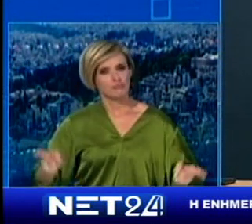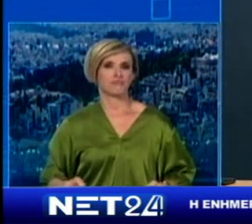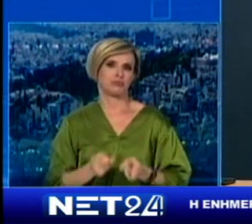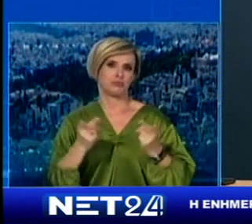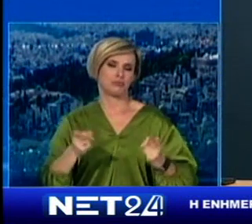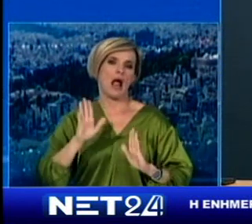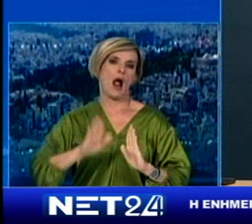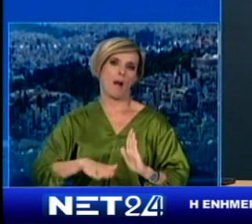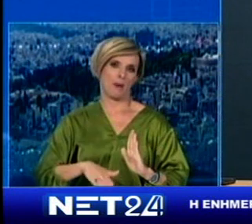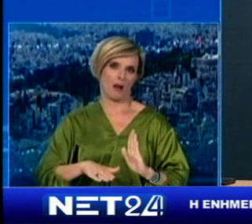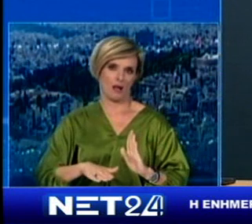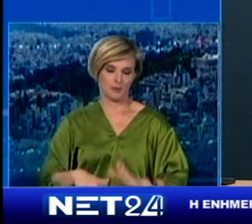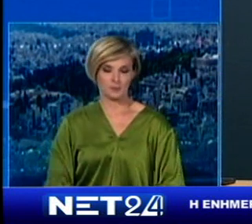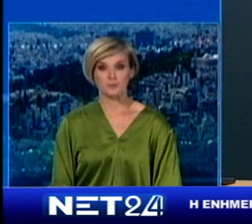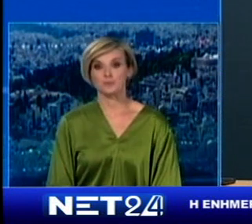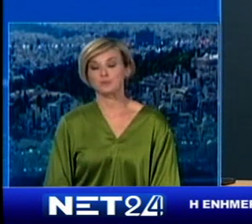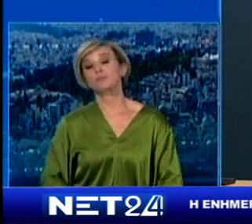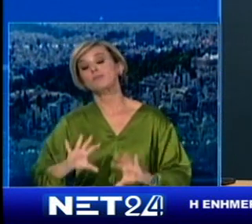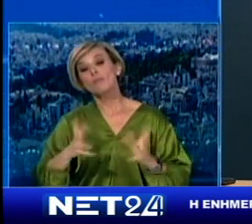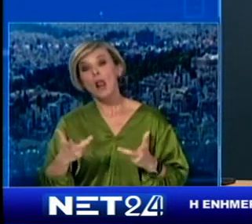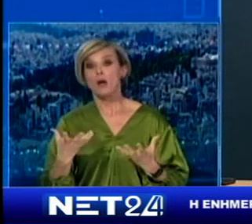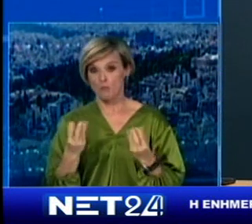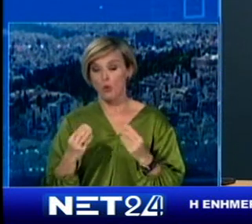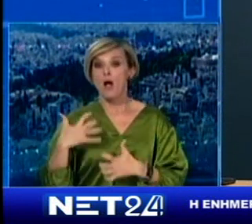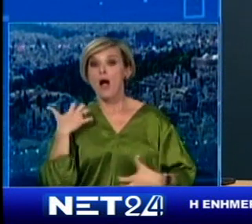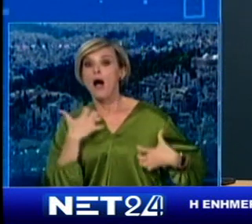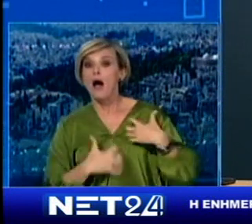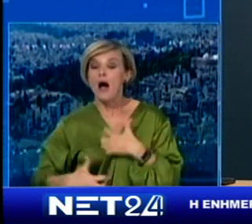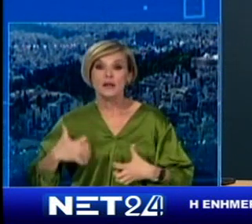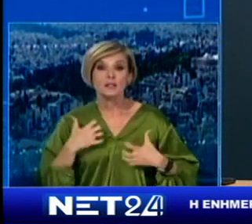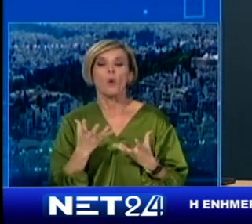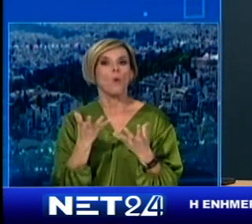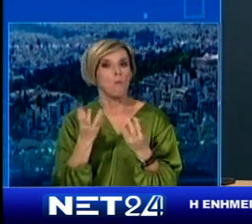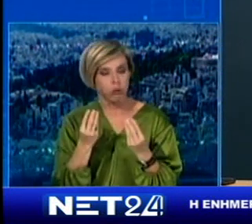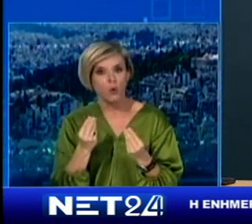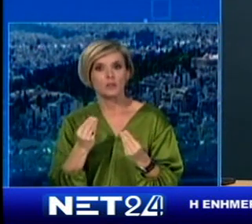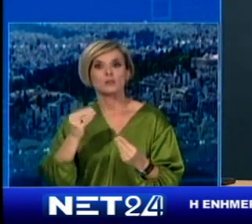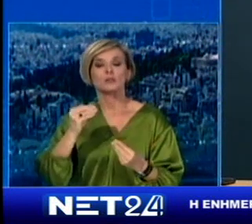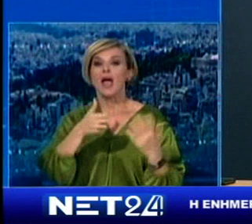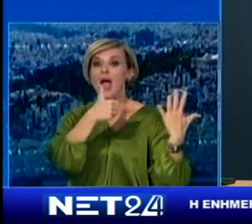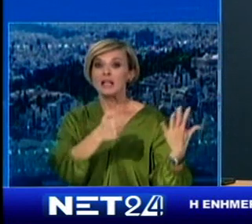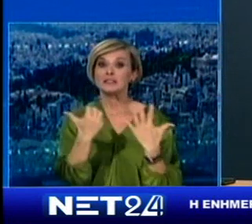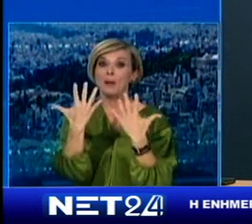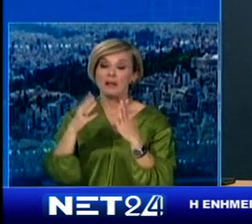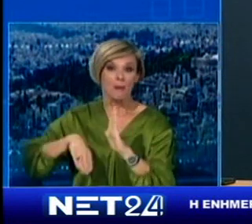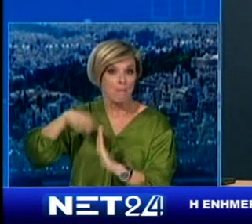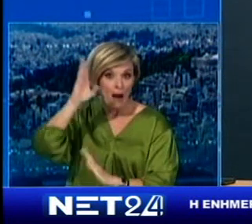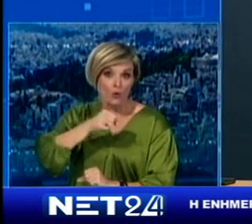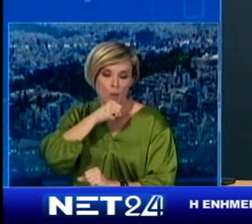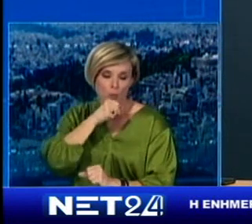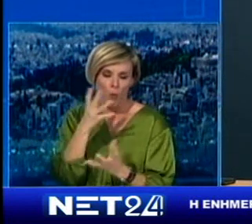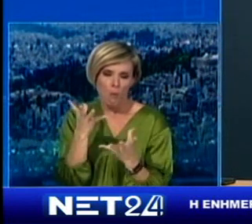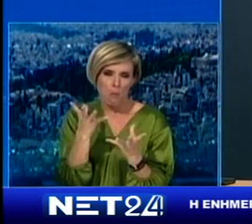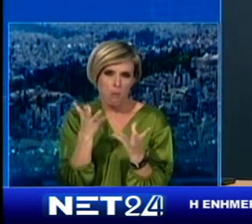εκατομμύριο αντίστοιχου πληθυσμού. Ωστόσο, ανησυχητική είναι η αύξηση των διαγνώσεων στις ηλικίες των 65+, οι